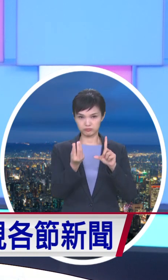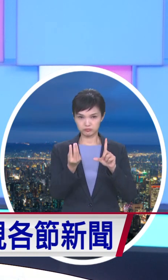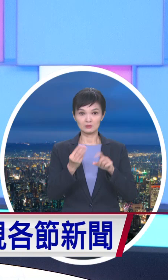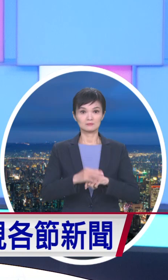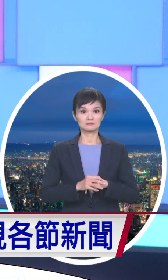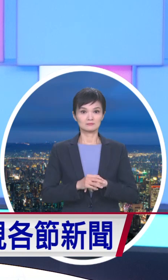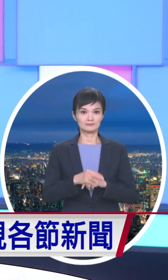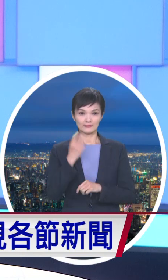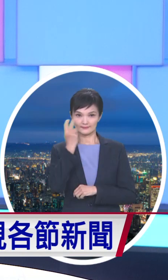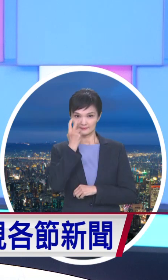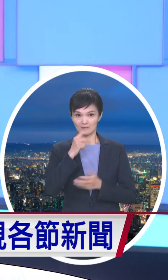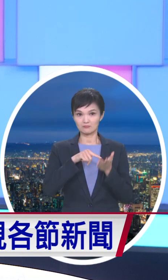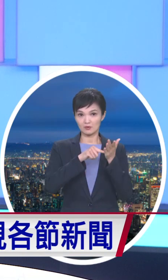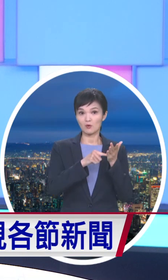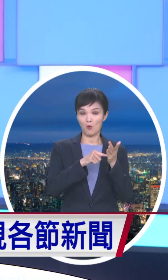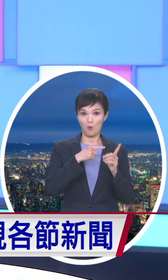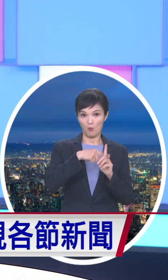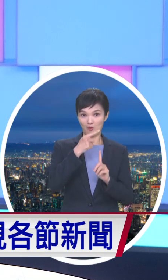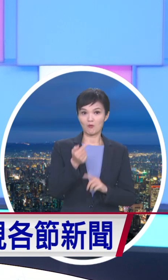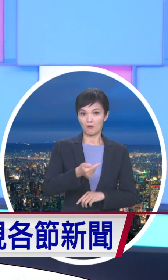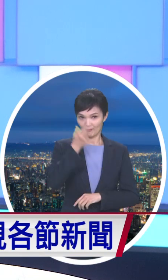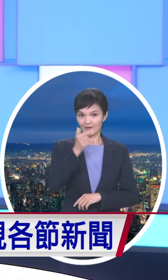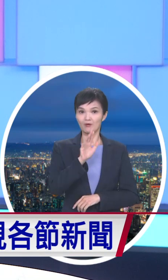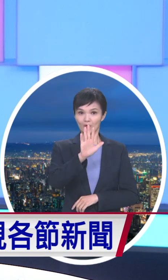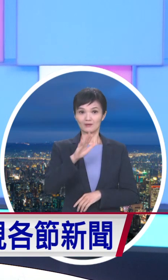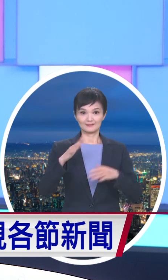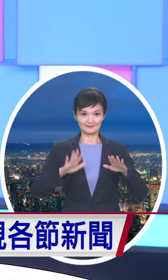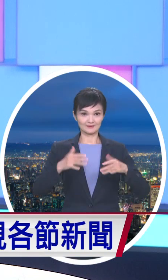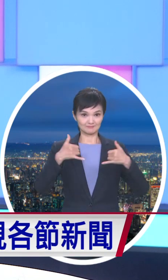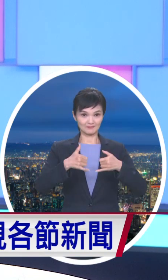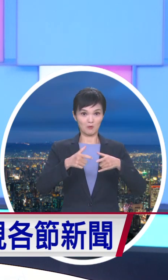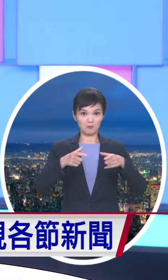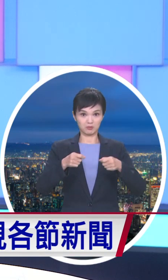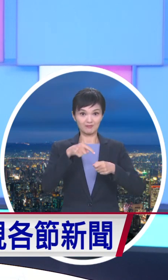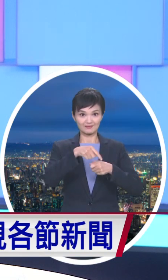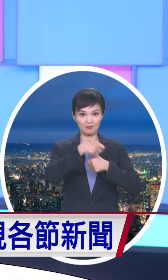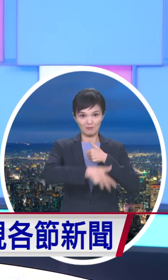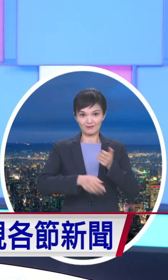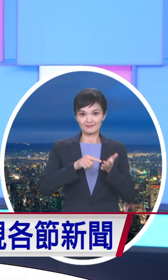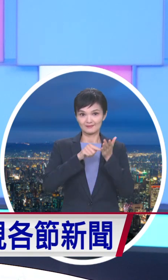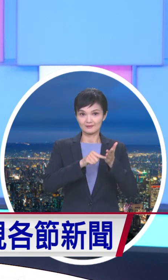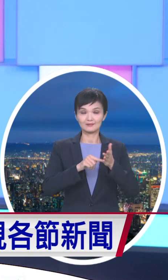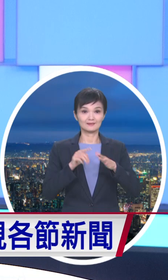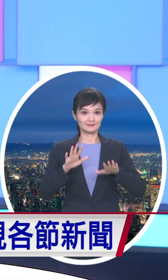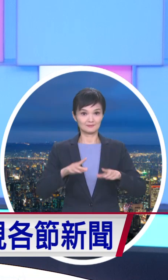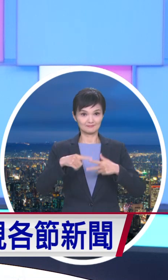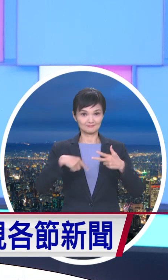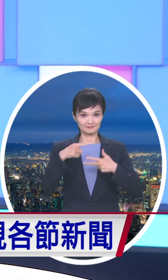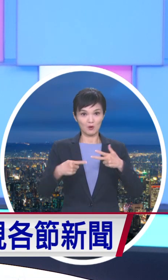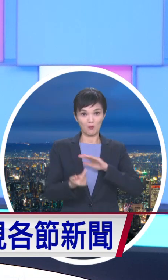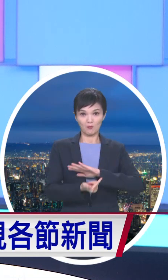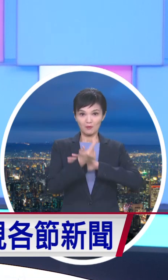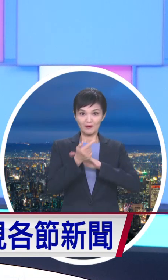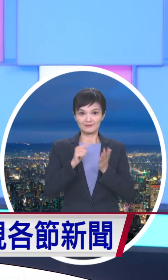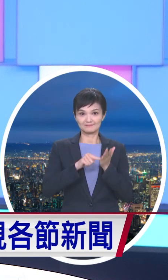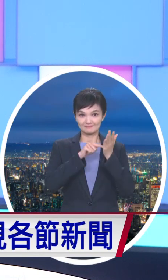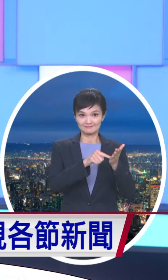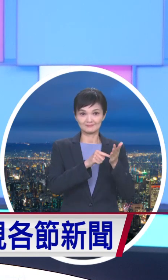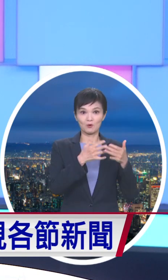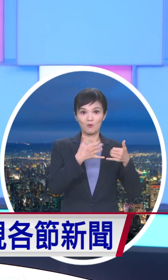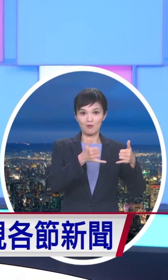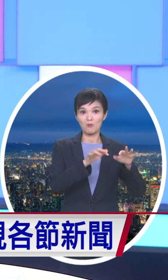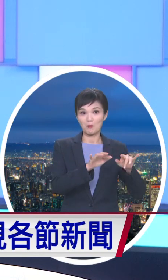检测和申报速度逐渐跟上，加上健保申报系统，希望本周用健保申报即时系统取